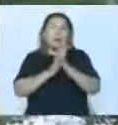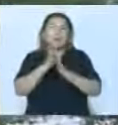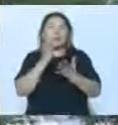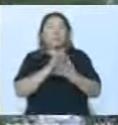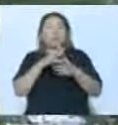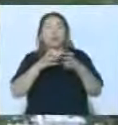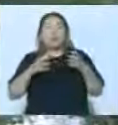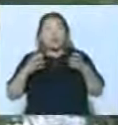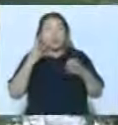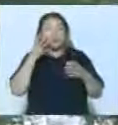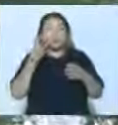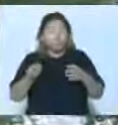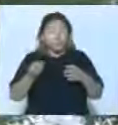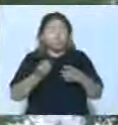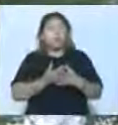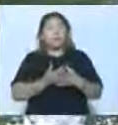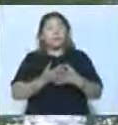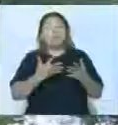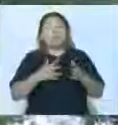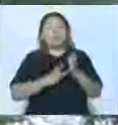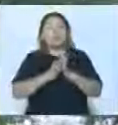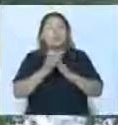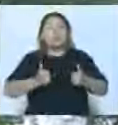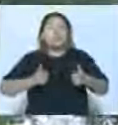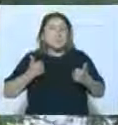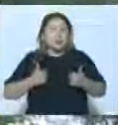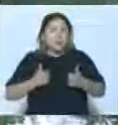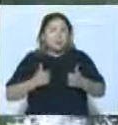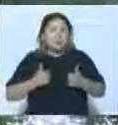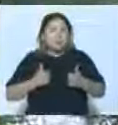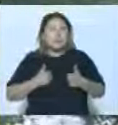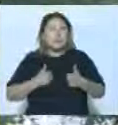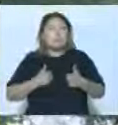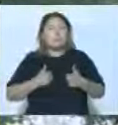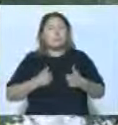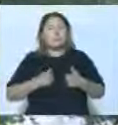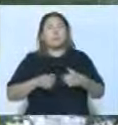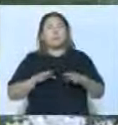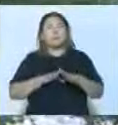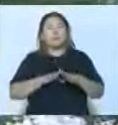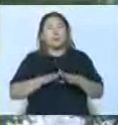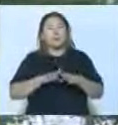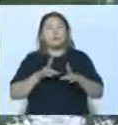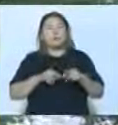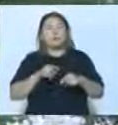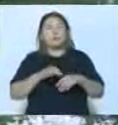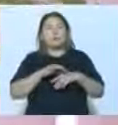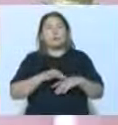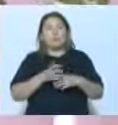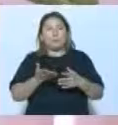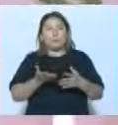егіп, соға қарап осындай қылып отырмыз, бәрін өсіріп, балдардан қорғап, малдардан қорғап, осы істеп жүрген жатырмыз, жұмысымыз